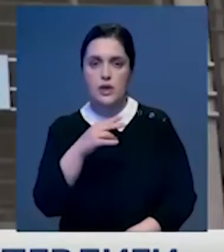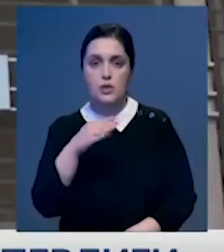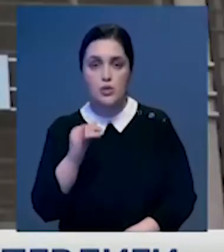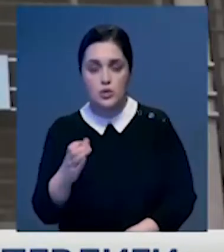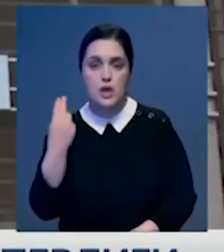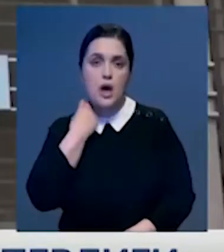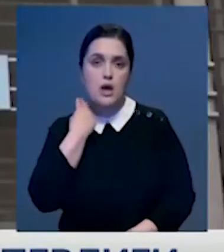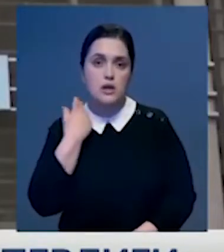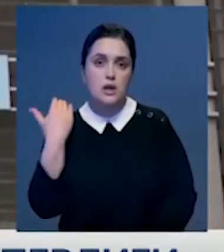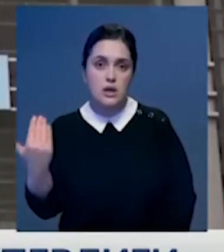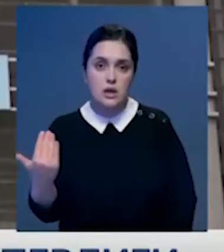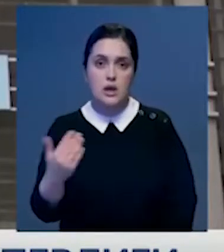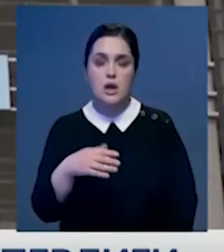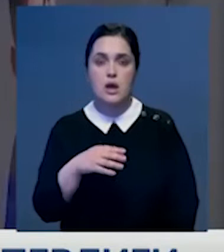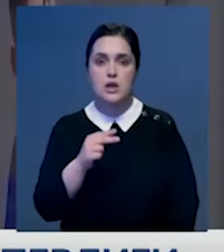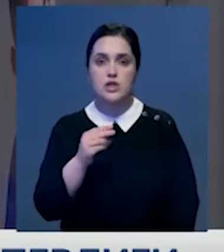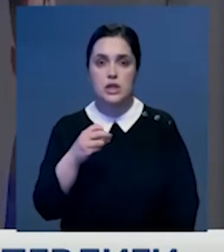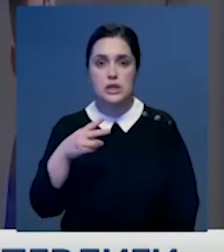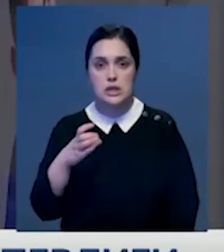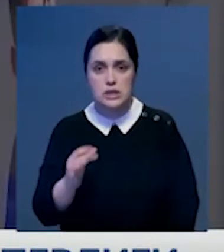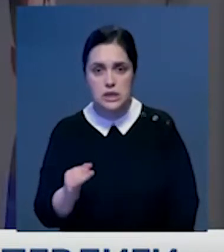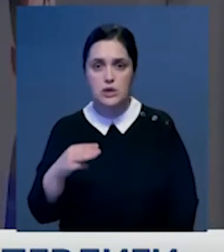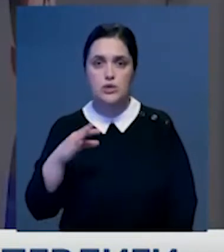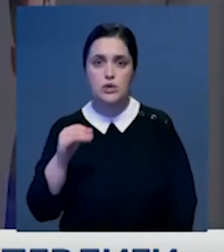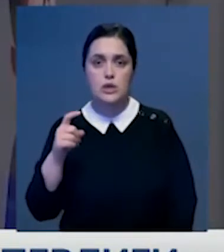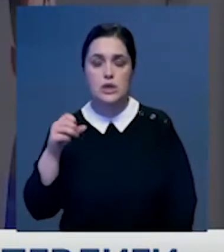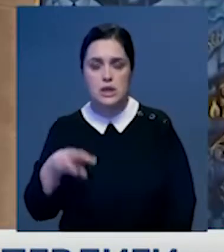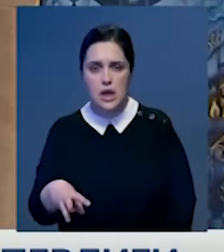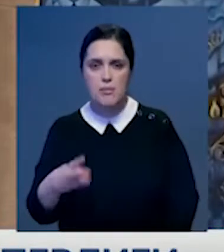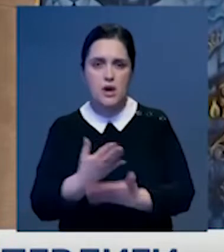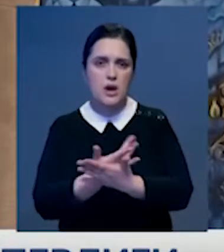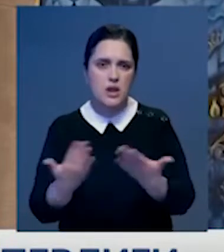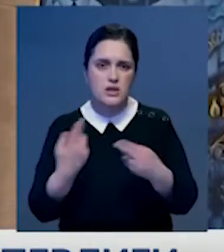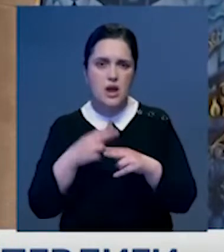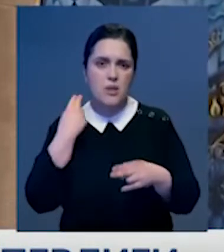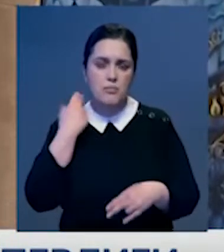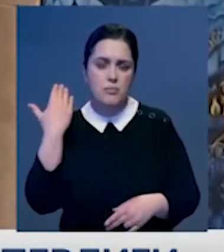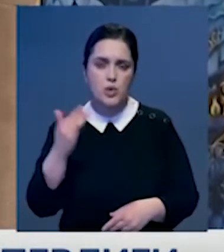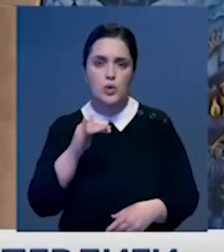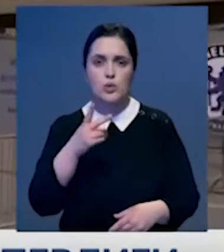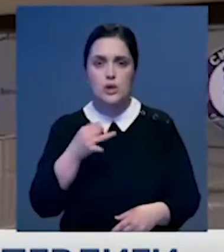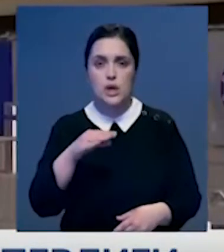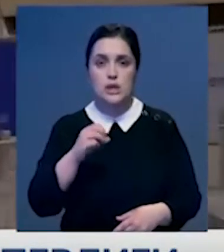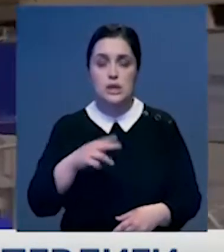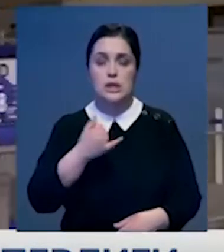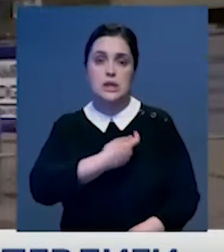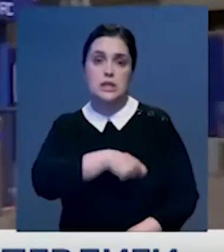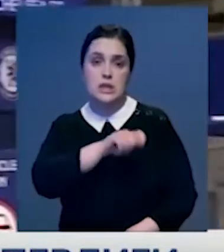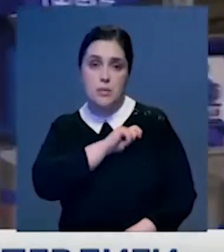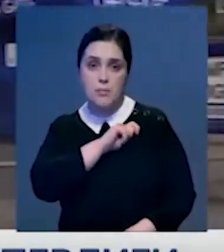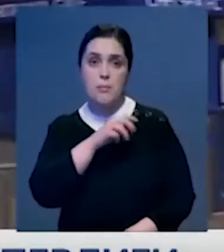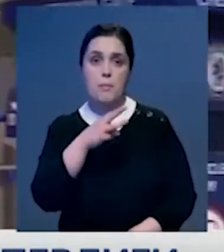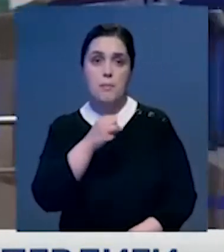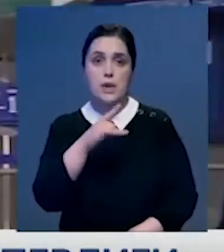английский арсенал челси ливерпуль totenhem'a манчестер сити и манчестер юнайтед и испанские реал мадрид барселона